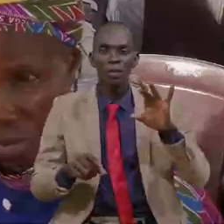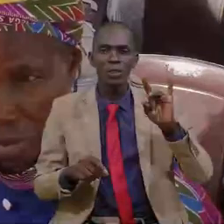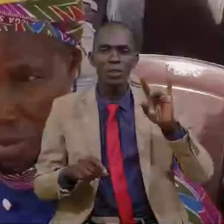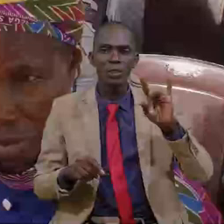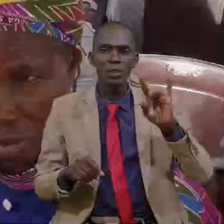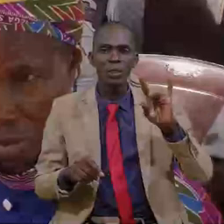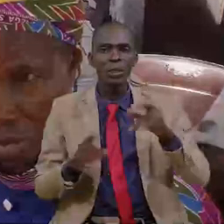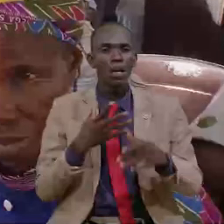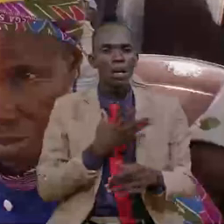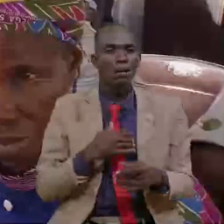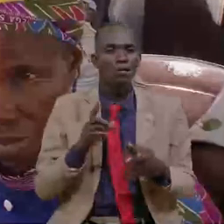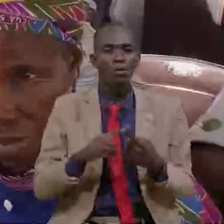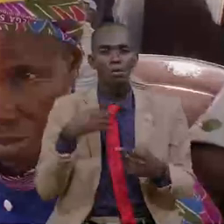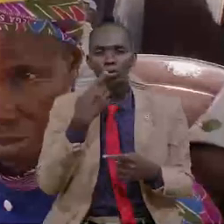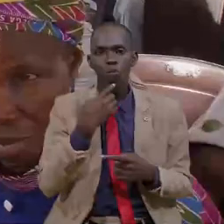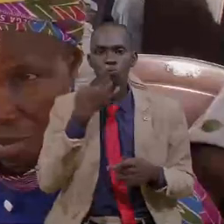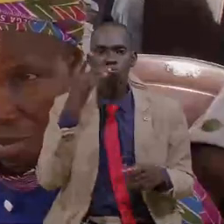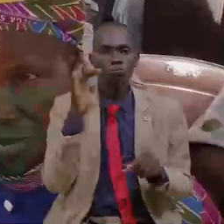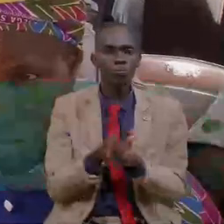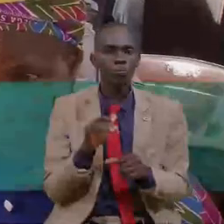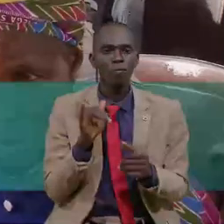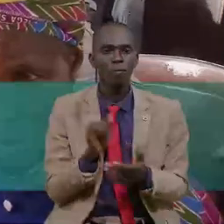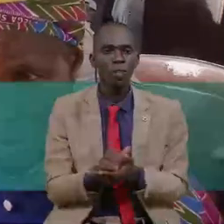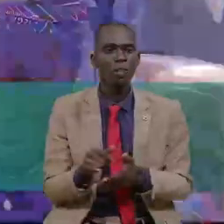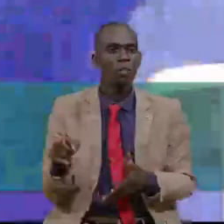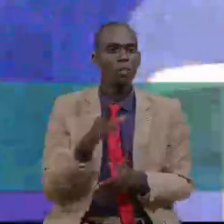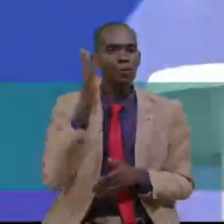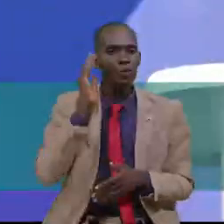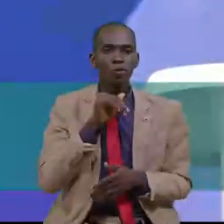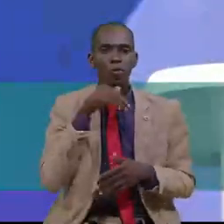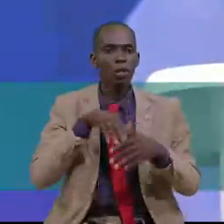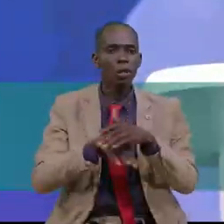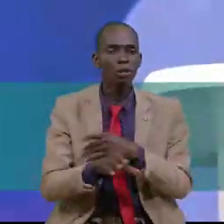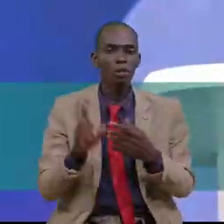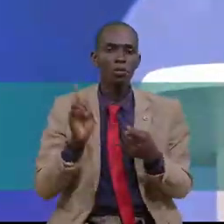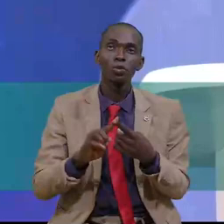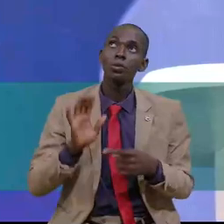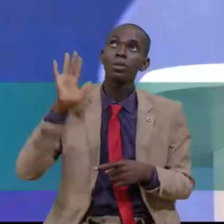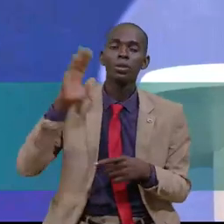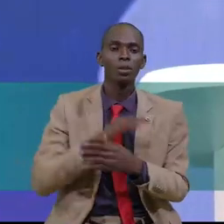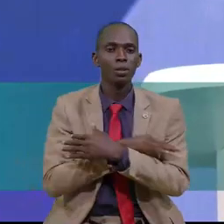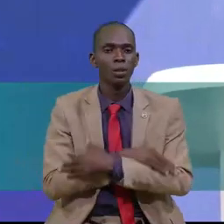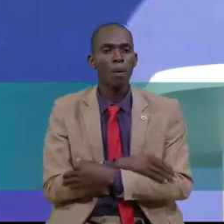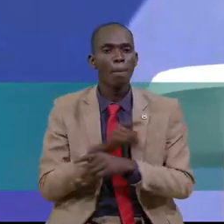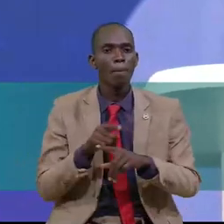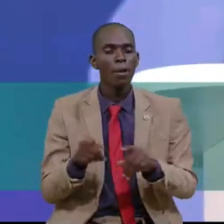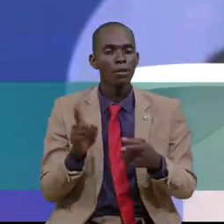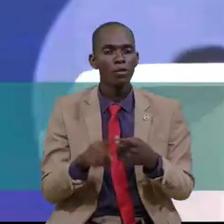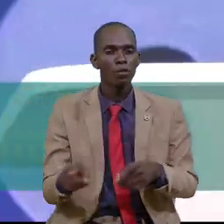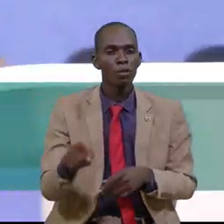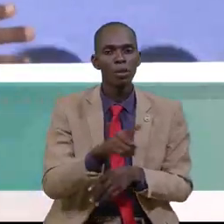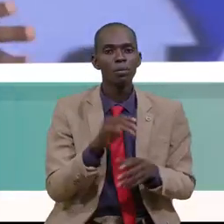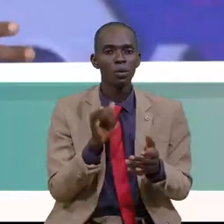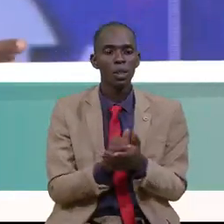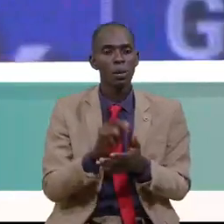Verset 18. Et à qui jura-t-il qu'il n'entrerait pas dans son repos, sinon à